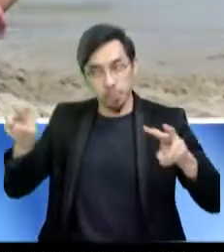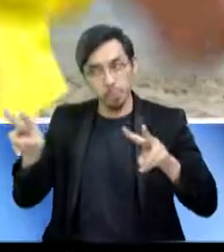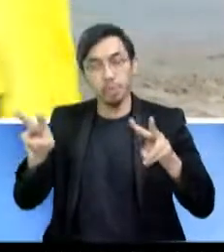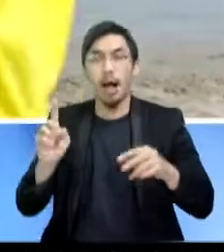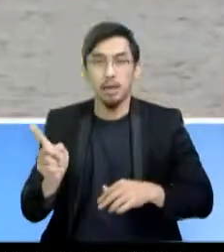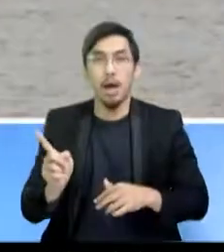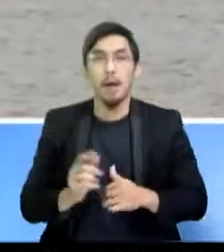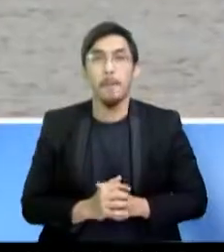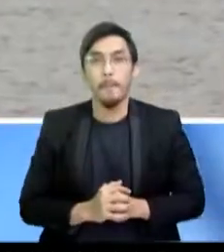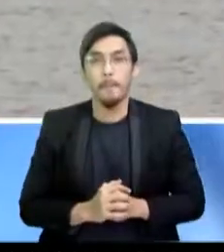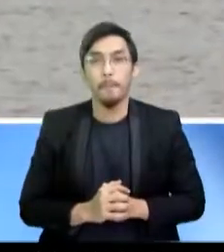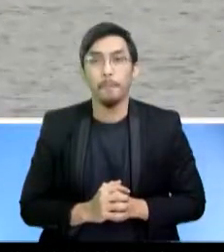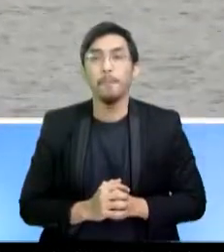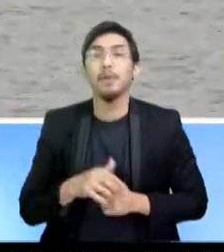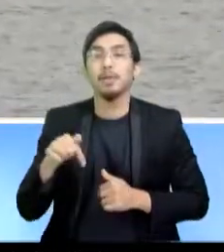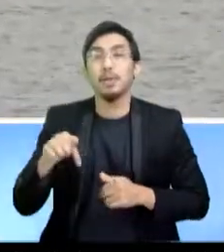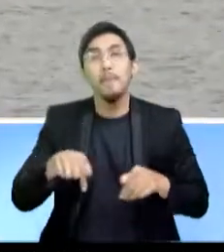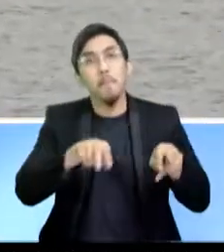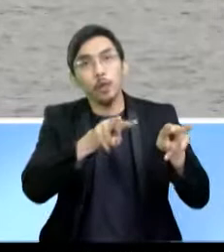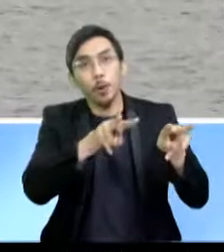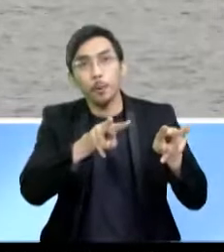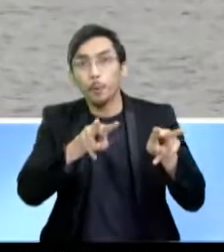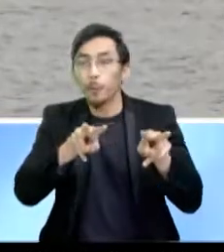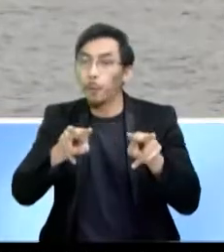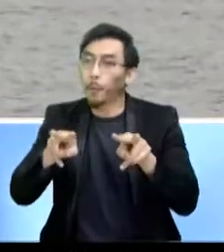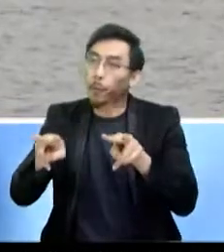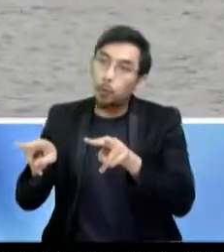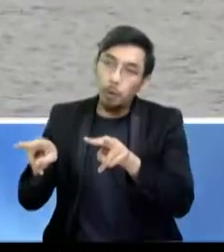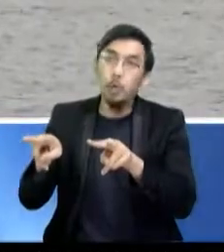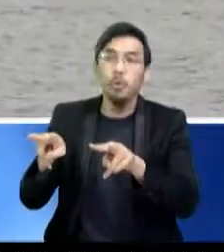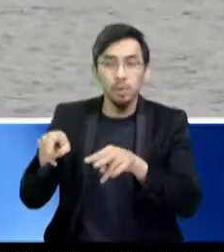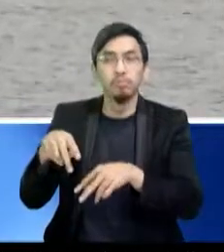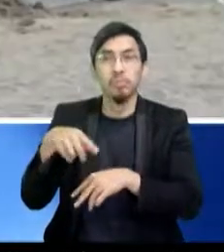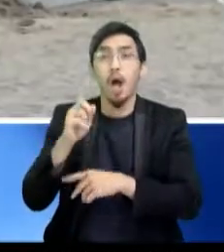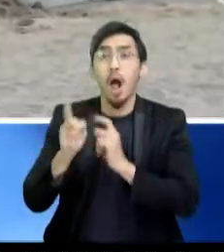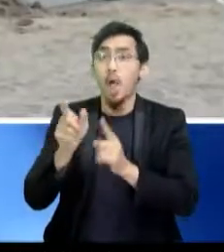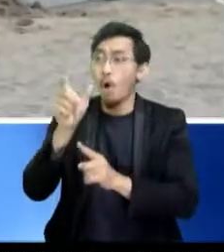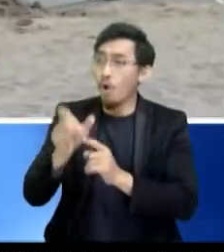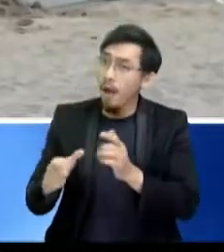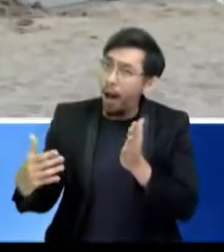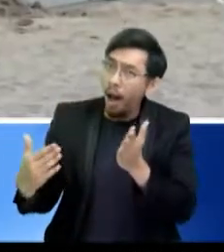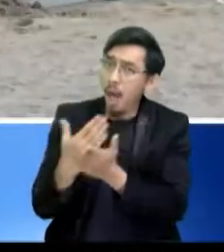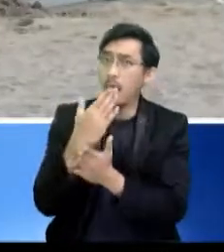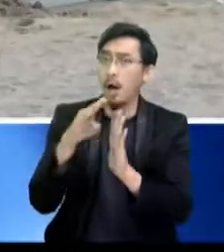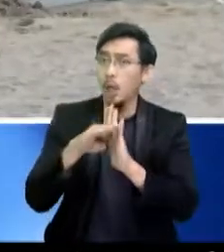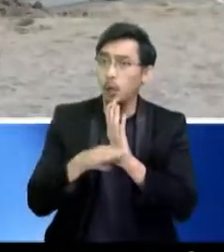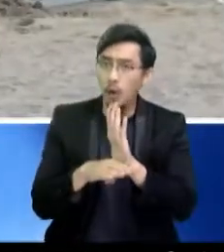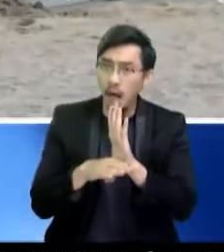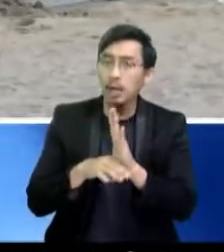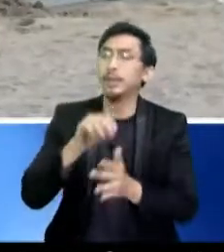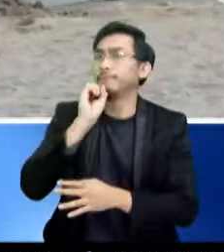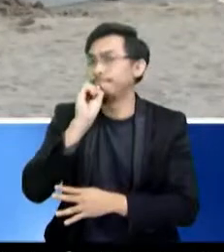ataupun menjadi tempat kerumunan, melakukan patroli secara rutin, mengingatkan dan juga mengimbau untuk menerapkan protokol kesehatan